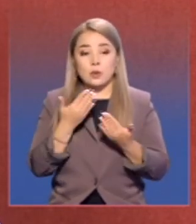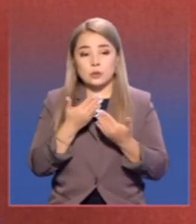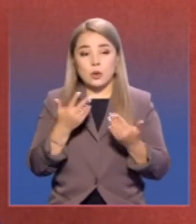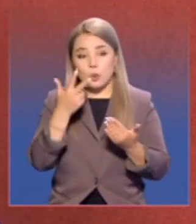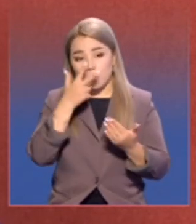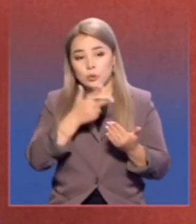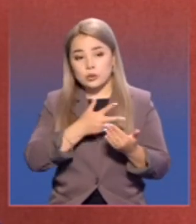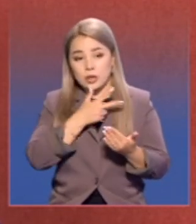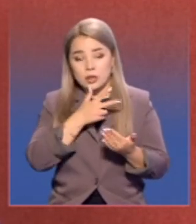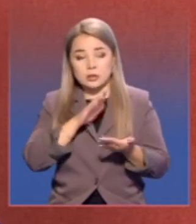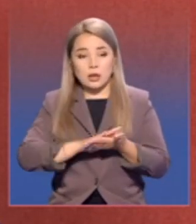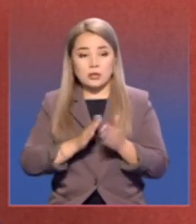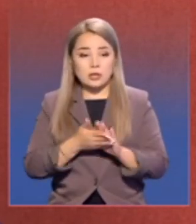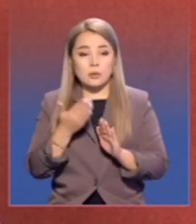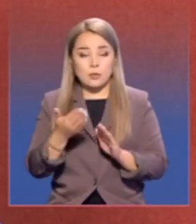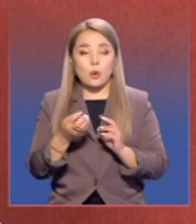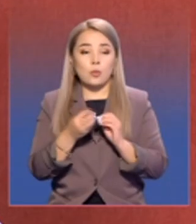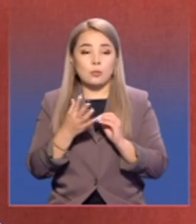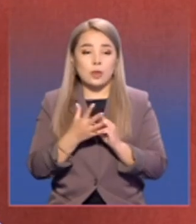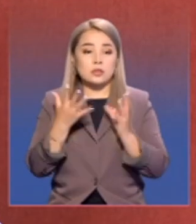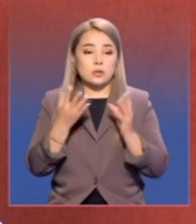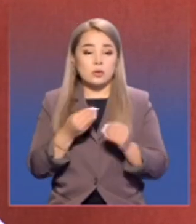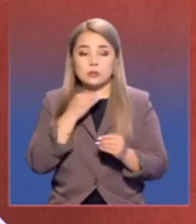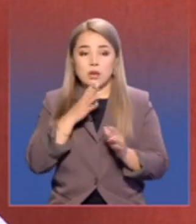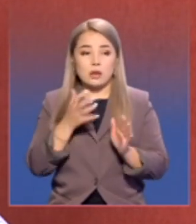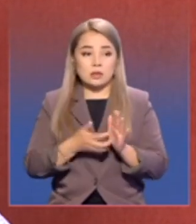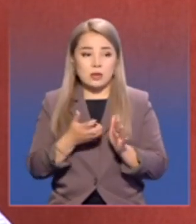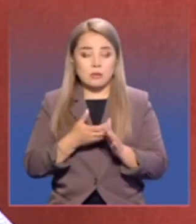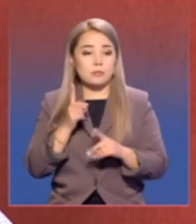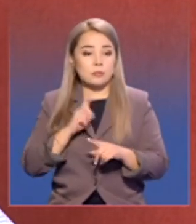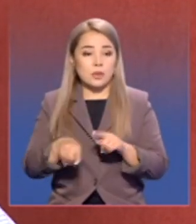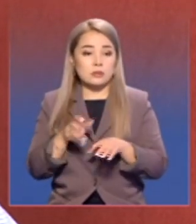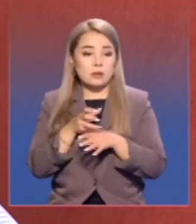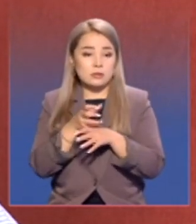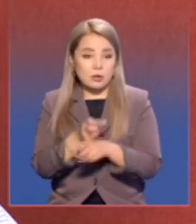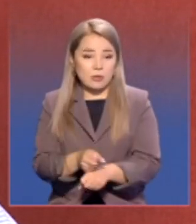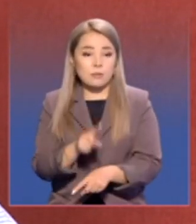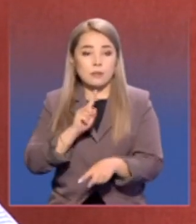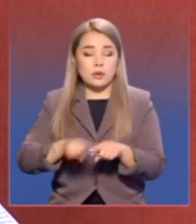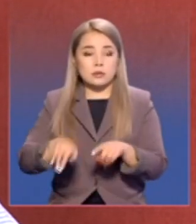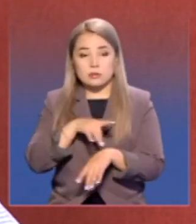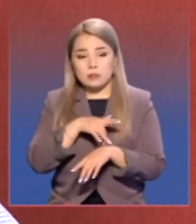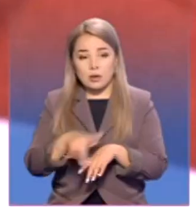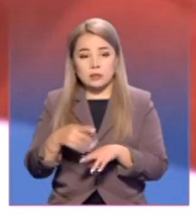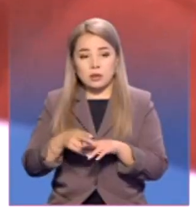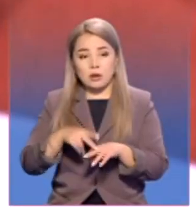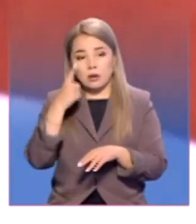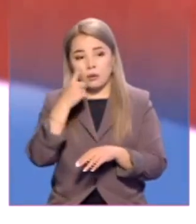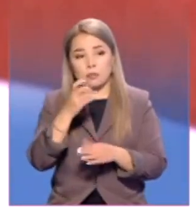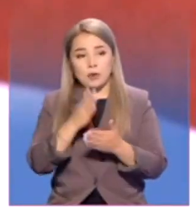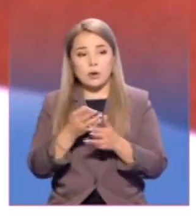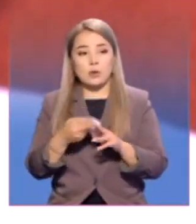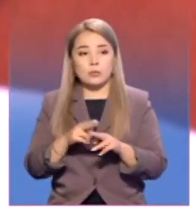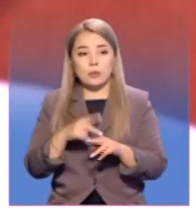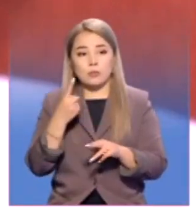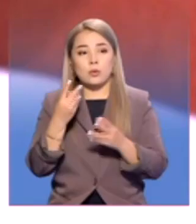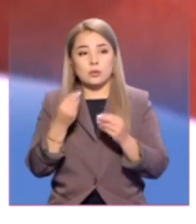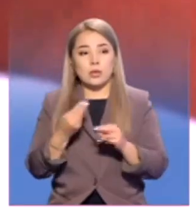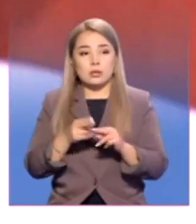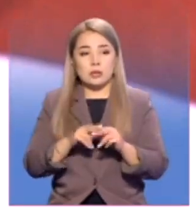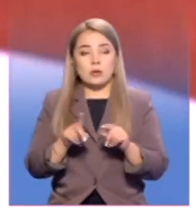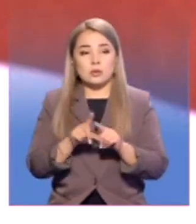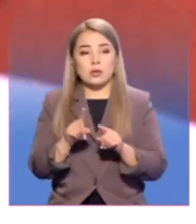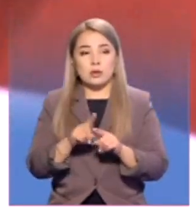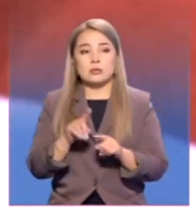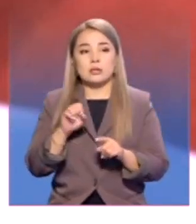3 ай болды. 15 күнге жетпейді біздің тарифіміз. Уже күндіз бізге жаңағыдай хабарлама келеді. Сіздің осы бір күнге